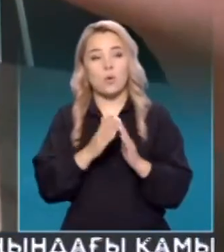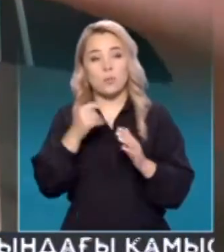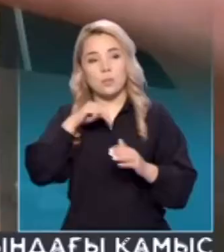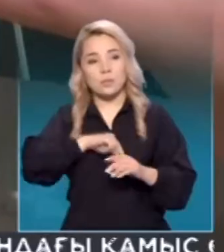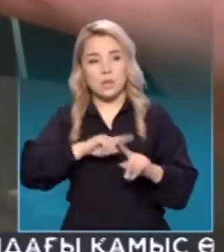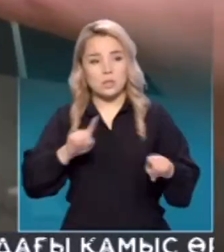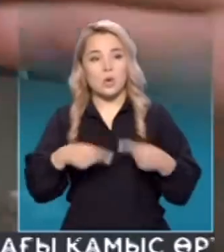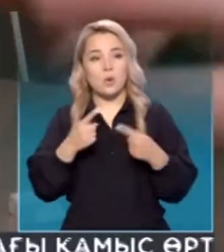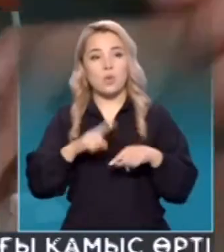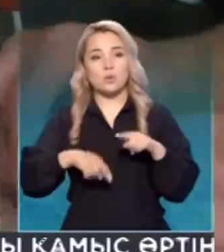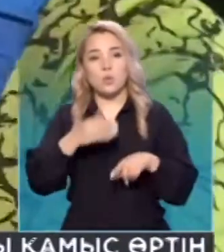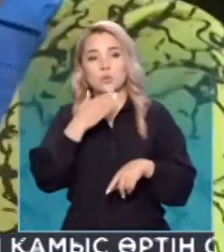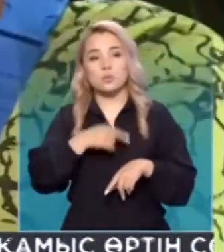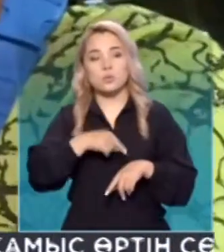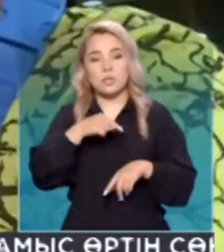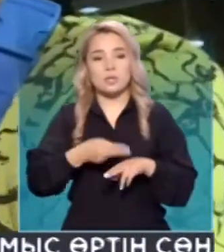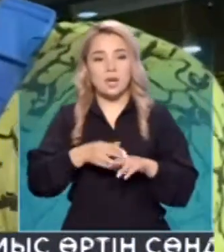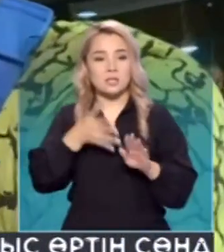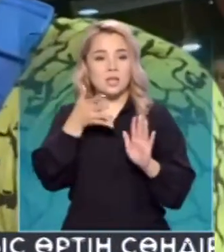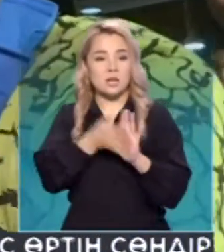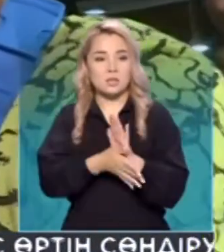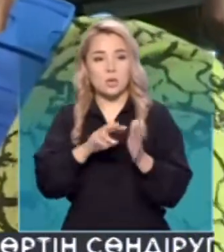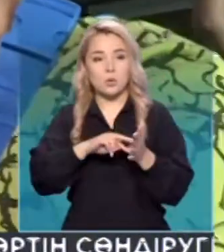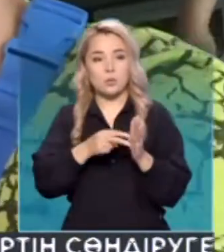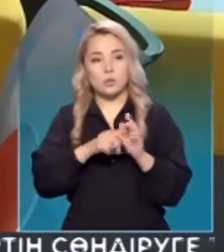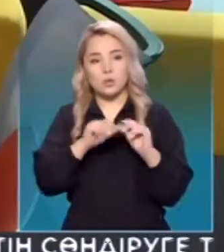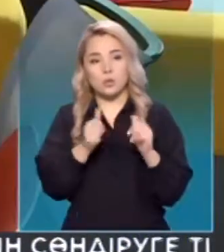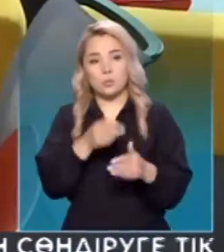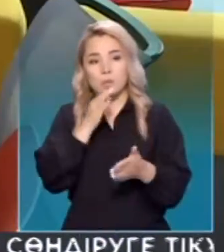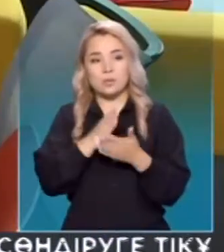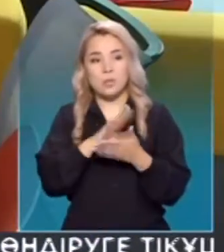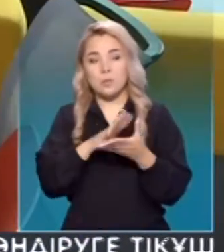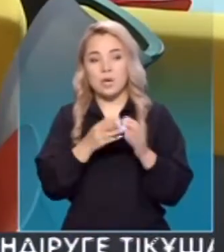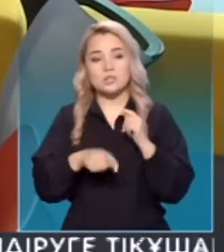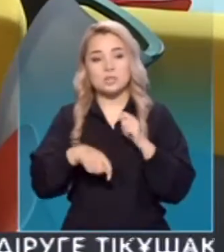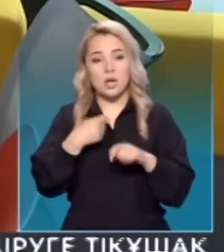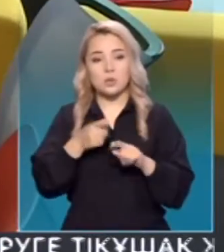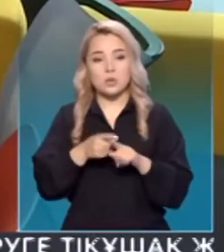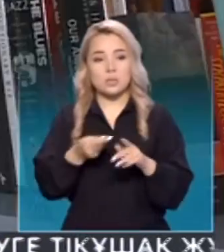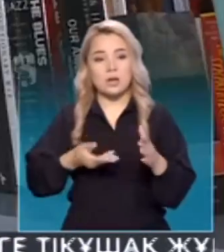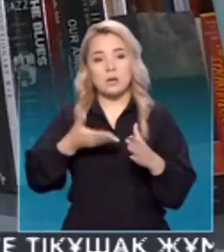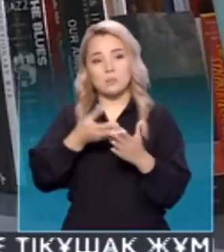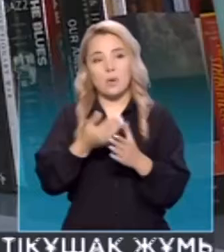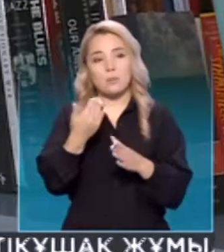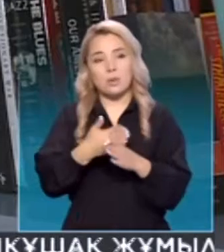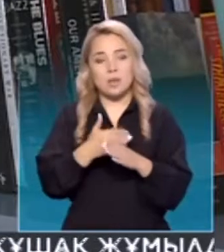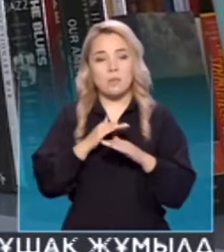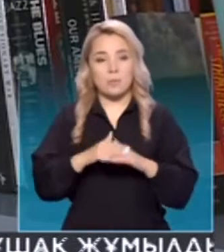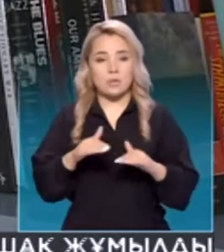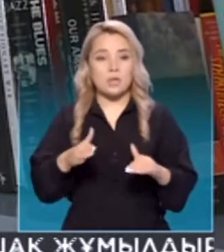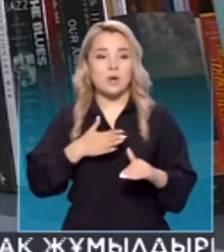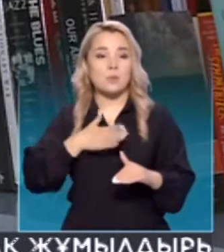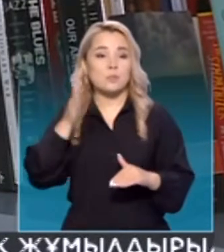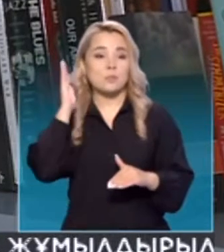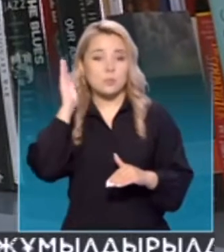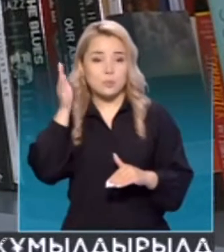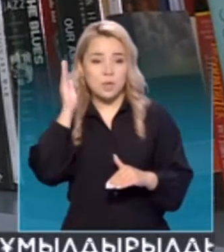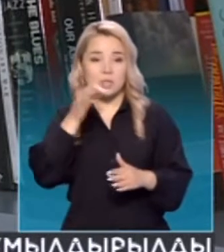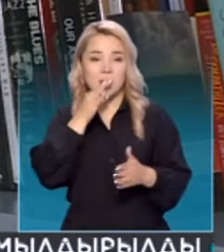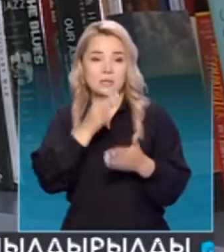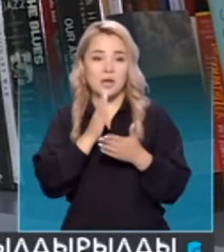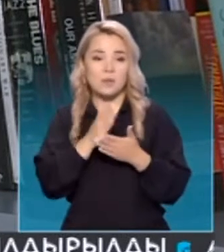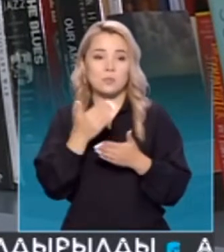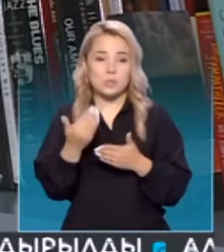бойына отансүйгіштік қасиеттерді сіңіру дейді ұйымдастырушылар. Барлық шығынды демеушілер көтерген. Дети это наше будущее. Балалар